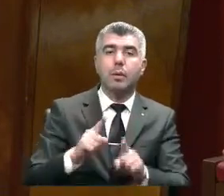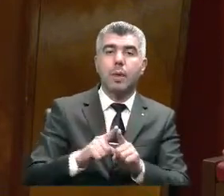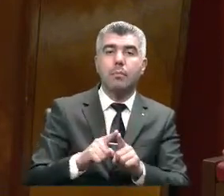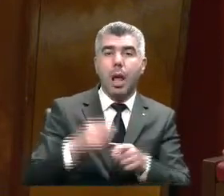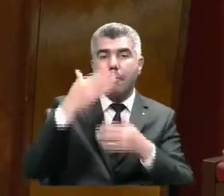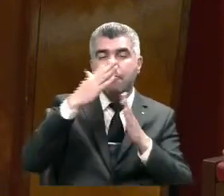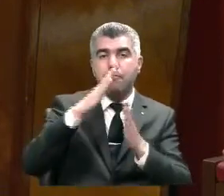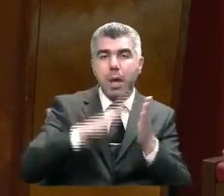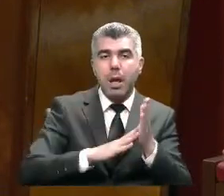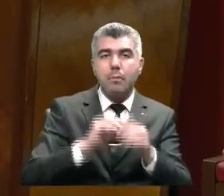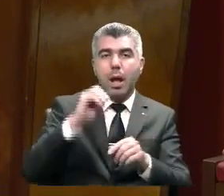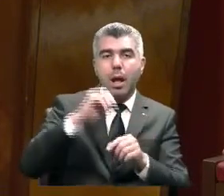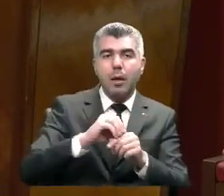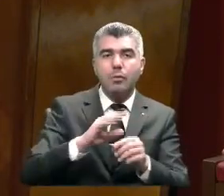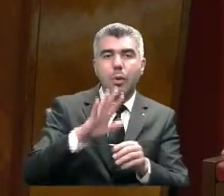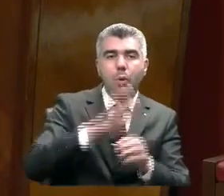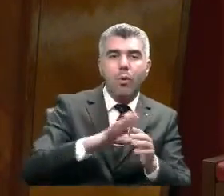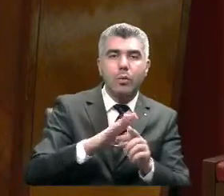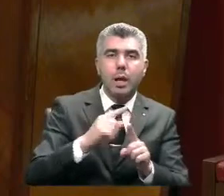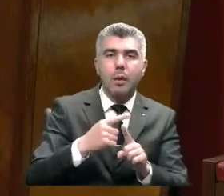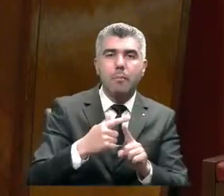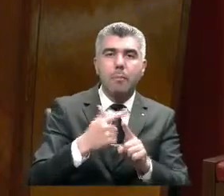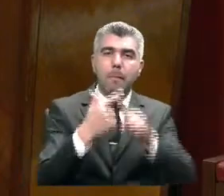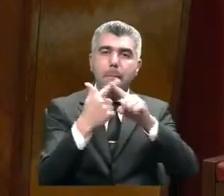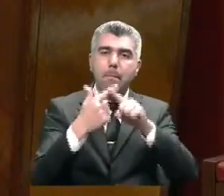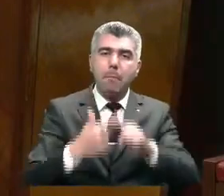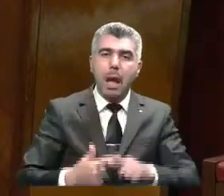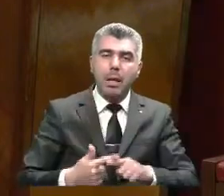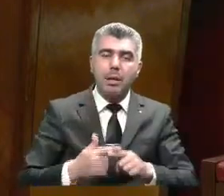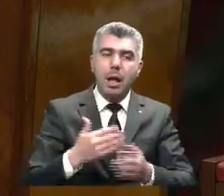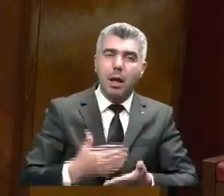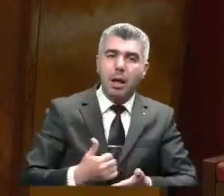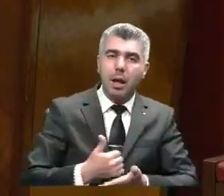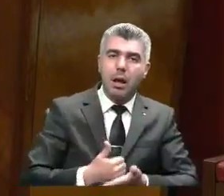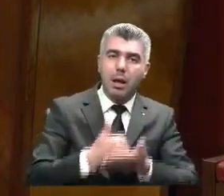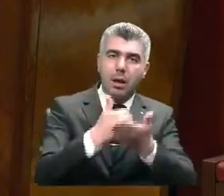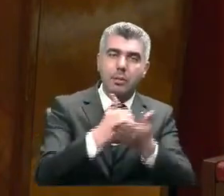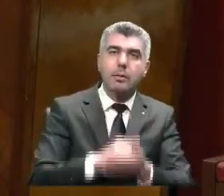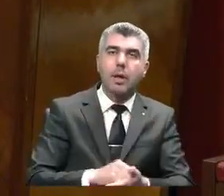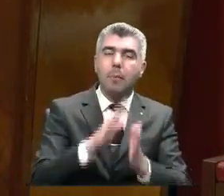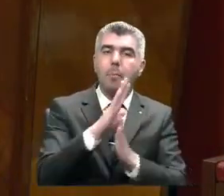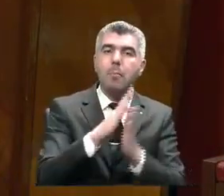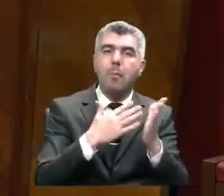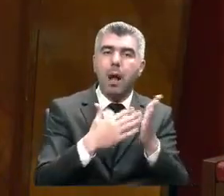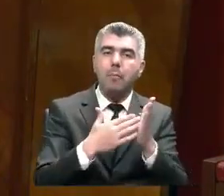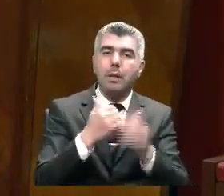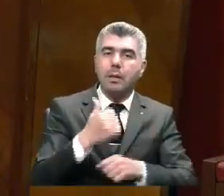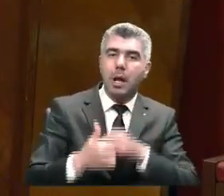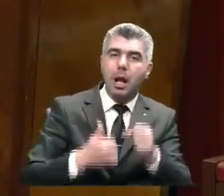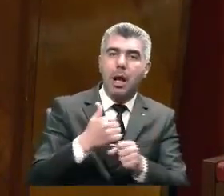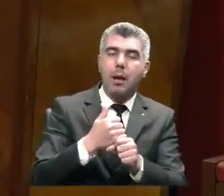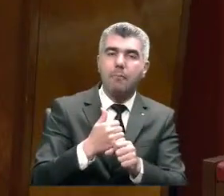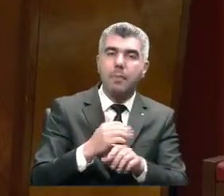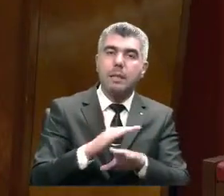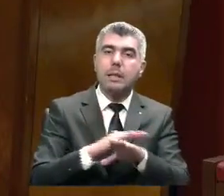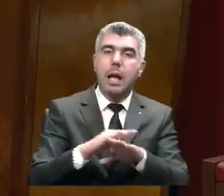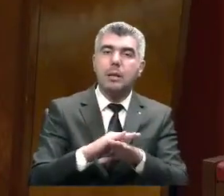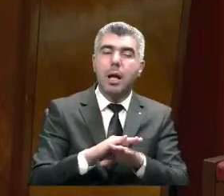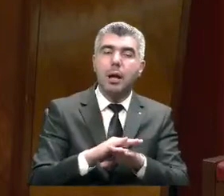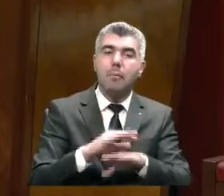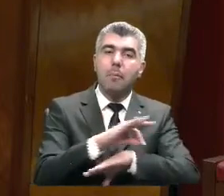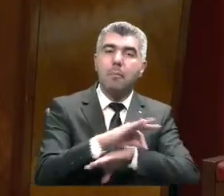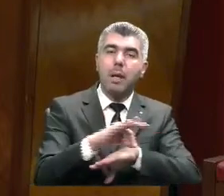حاليا على تعبئه الاعتمادات الماليه اللازمه لتمويلها وفي اطار برامجه السنويه يعتمد المكتب السياسه لصيانه